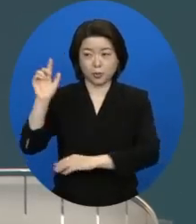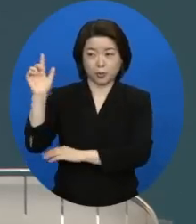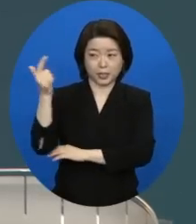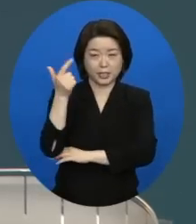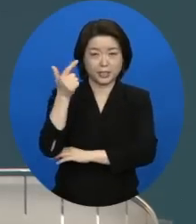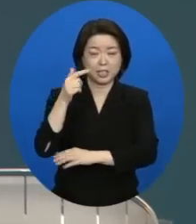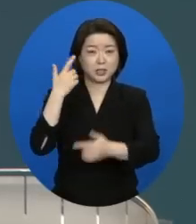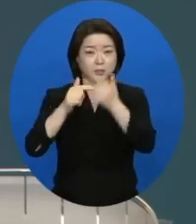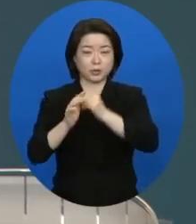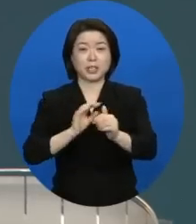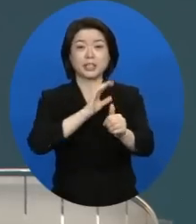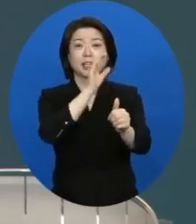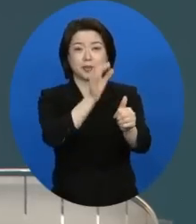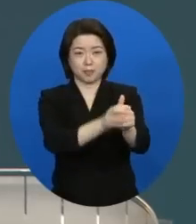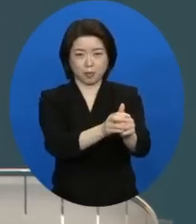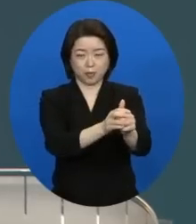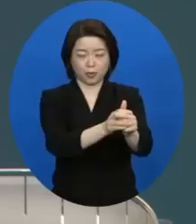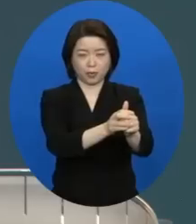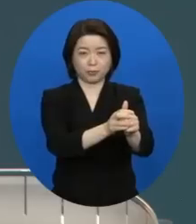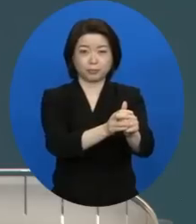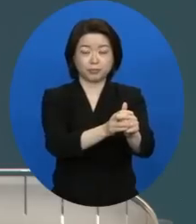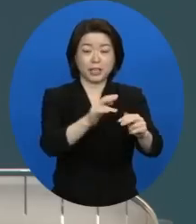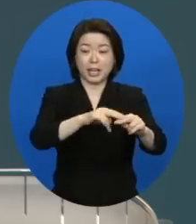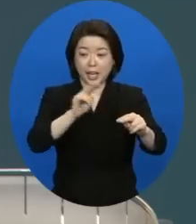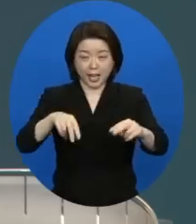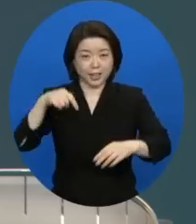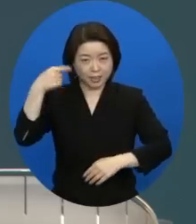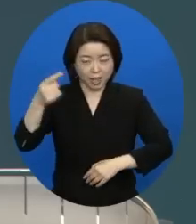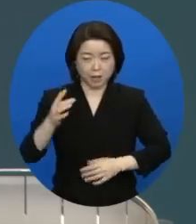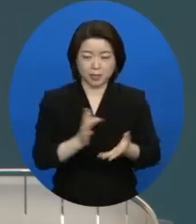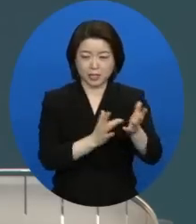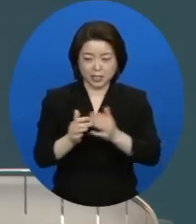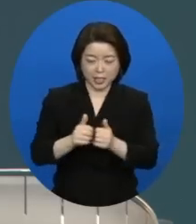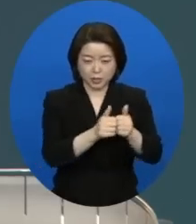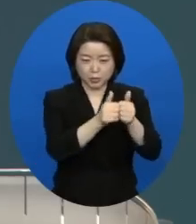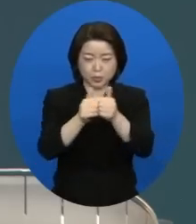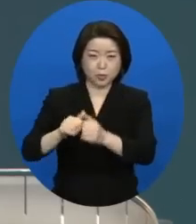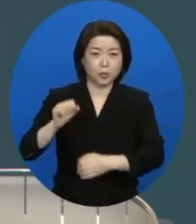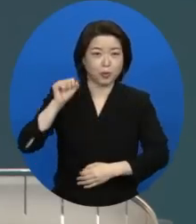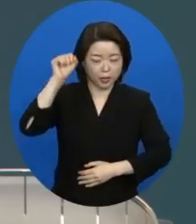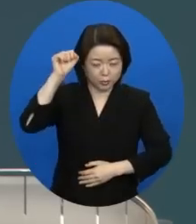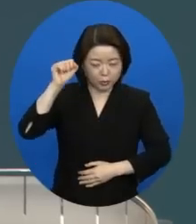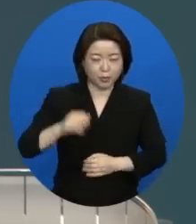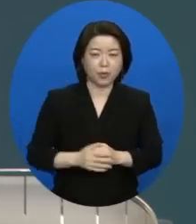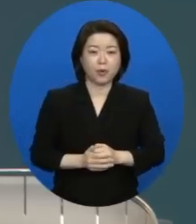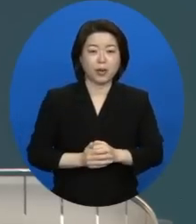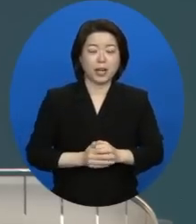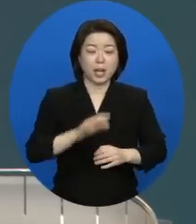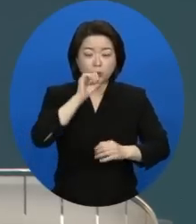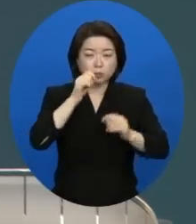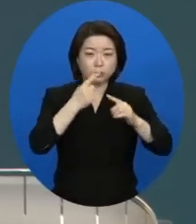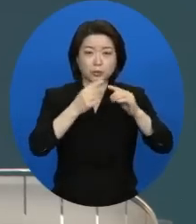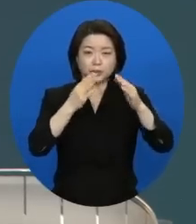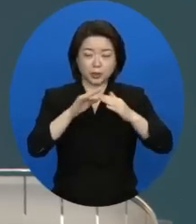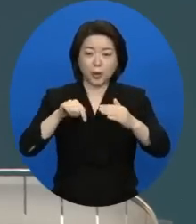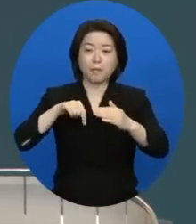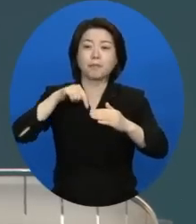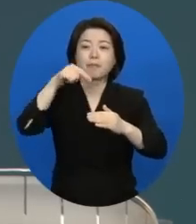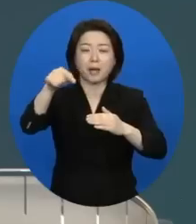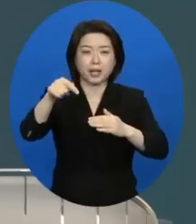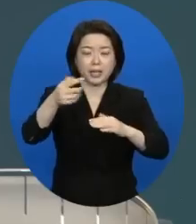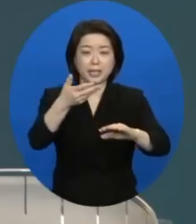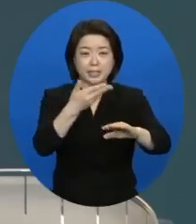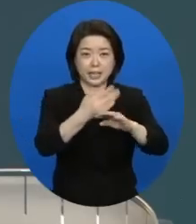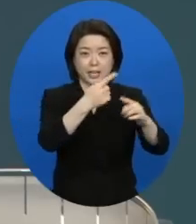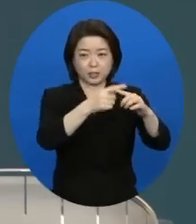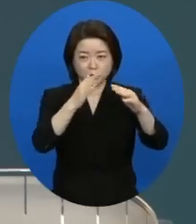이제 넘겨드리고 은퇴를 한 다음에 예수동행운동을 선한목자교회 바깥에 다른 교회들과